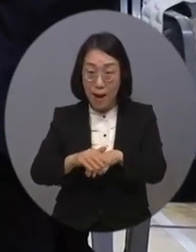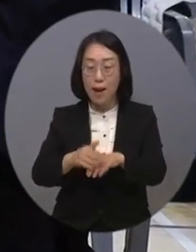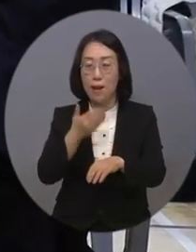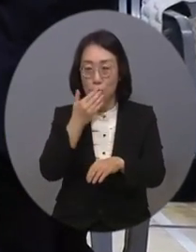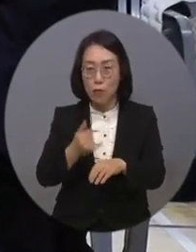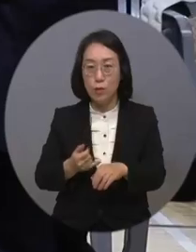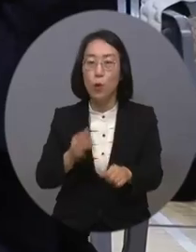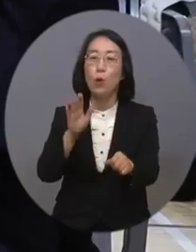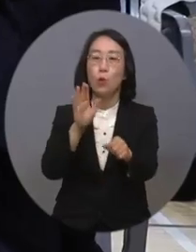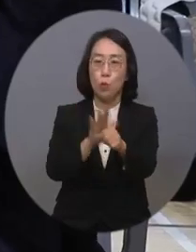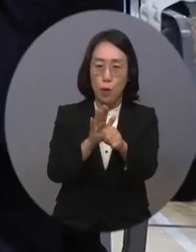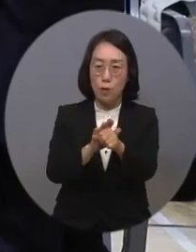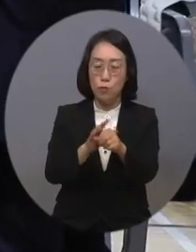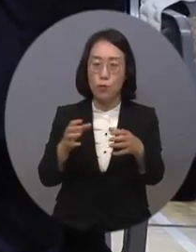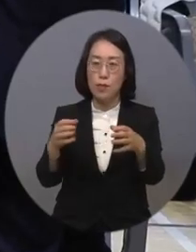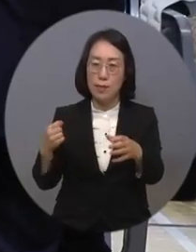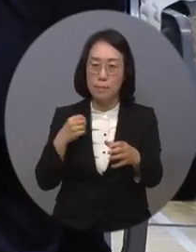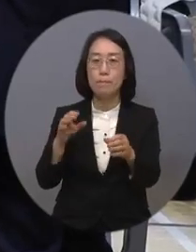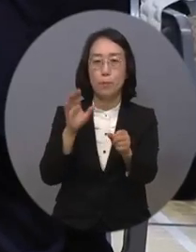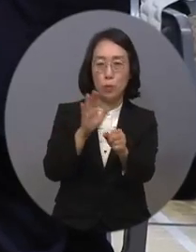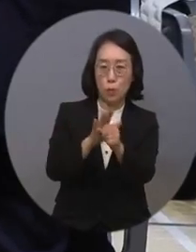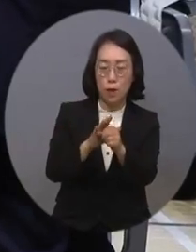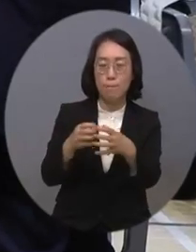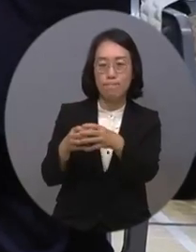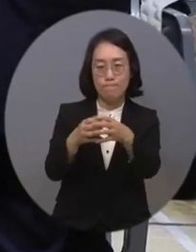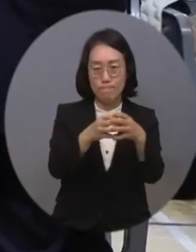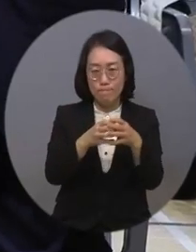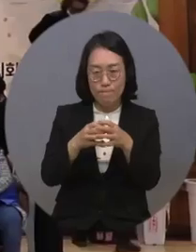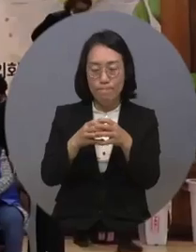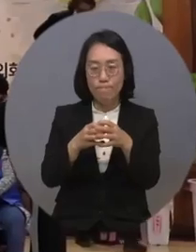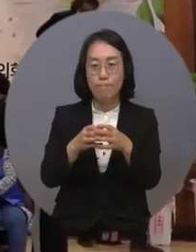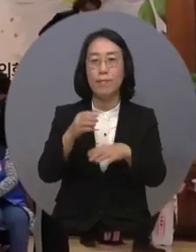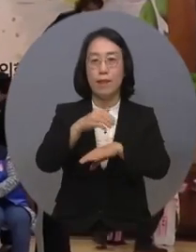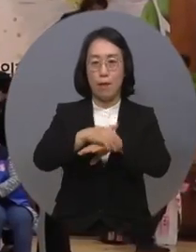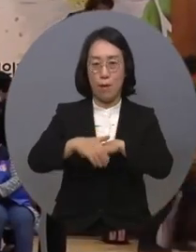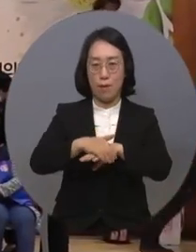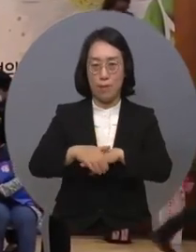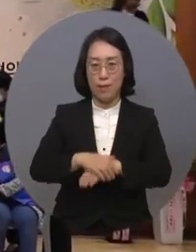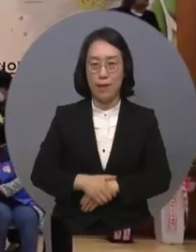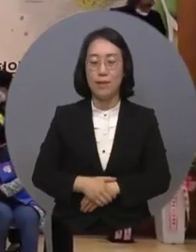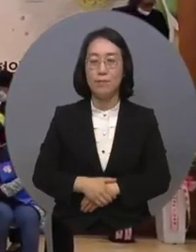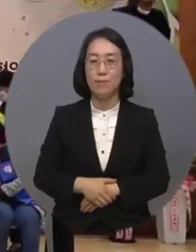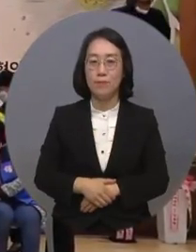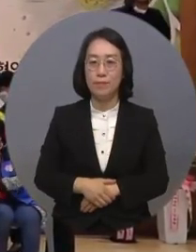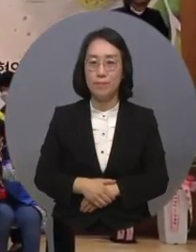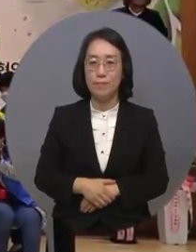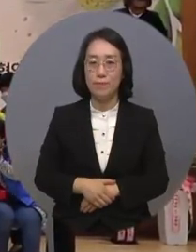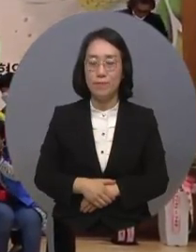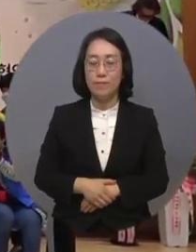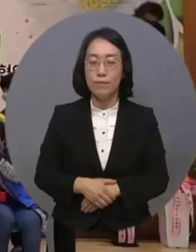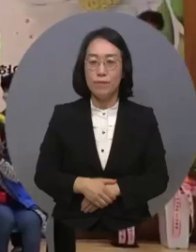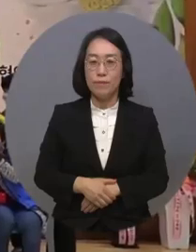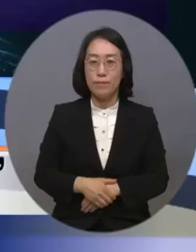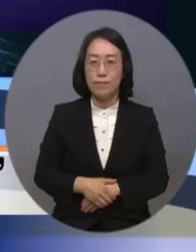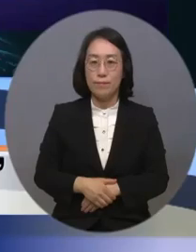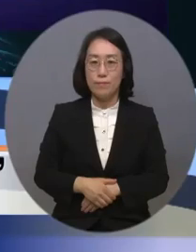있도록 협력과 지원을 아끼지 않을 계획입니다. 복지TV 뉴스